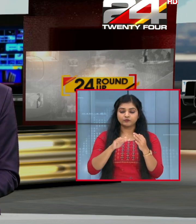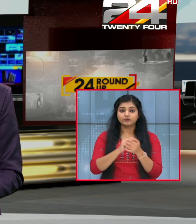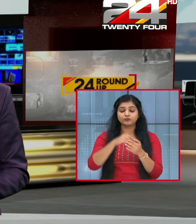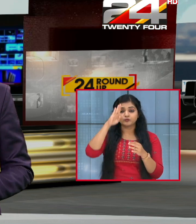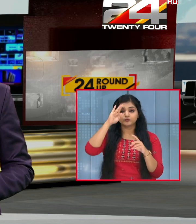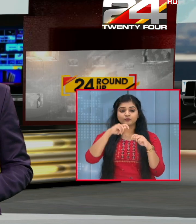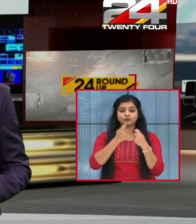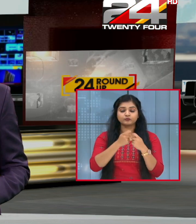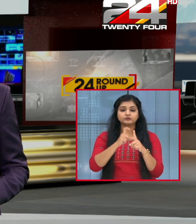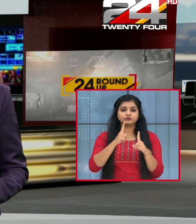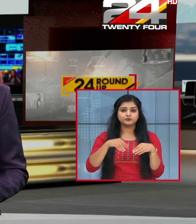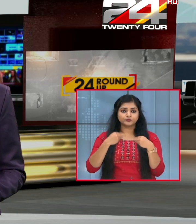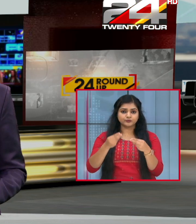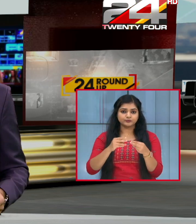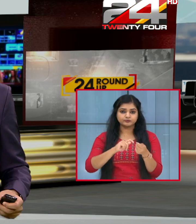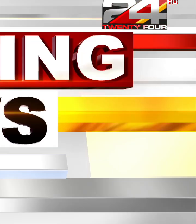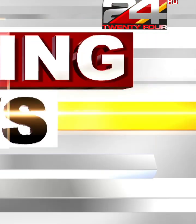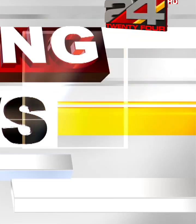എന്തിന്റെ അടിസ്ഥാനത്തിലാണ്?